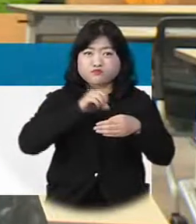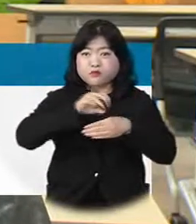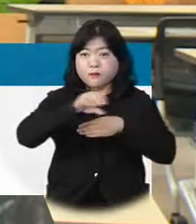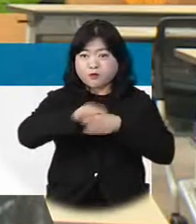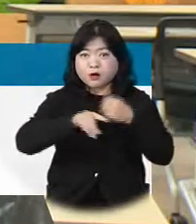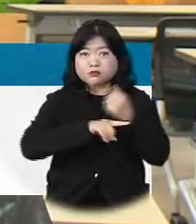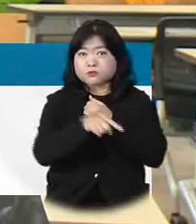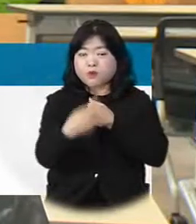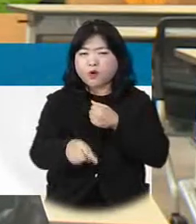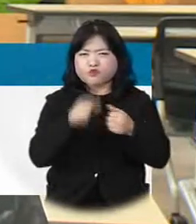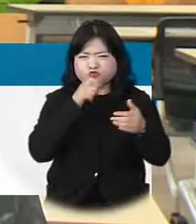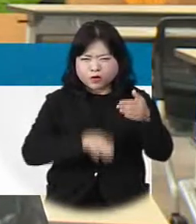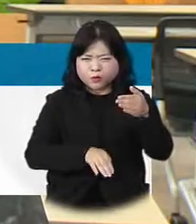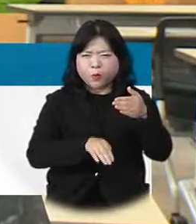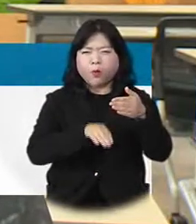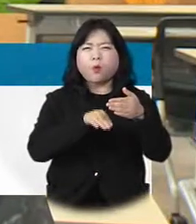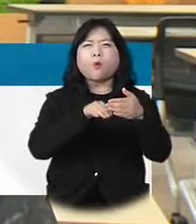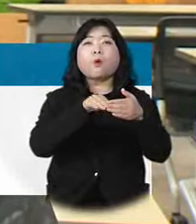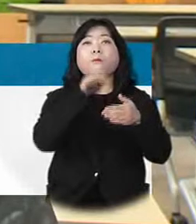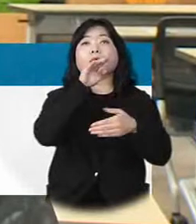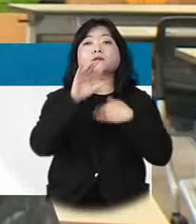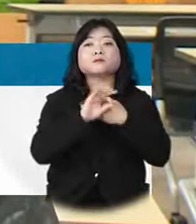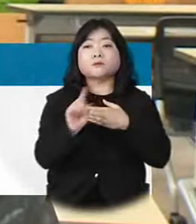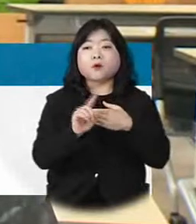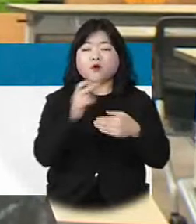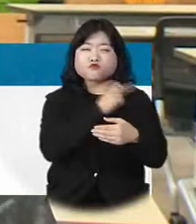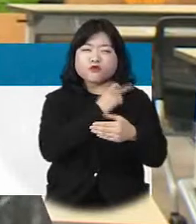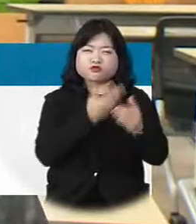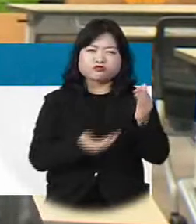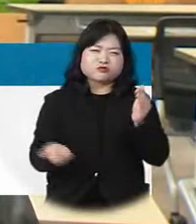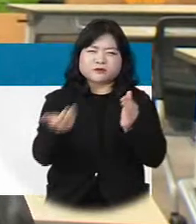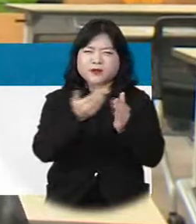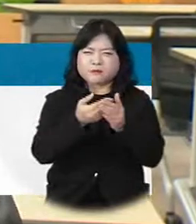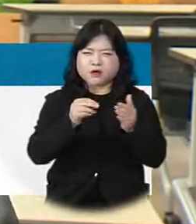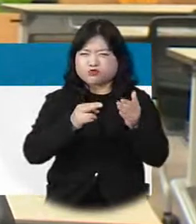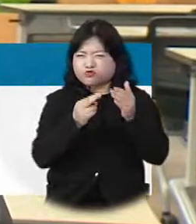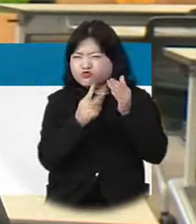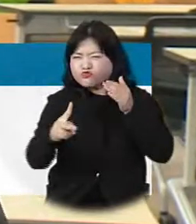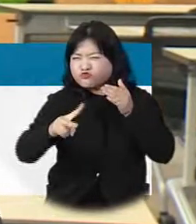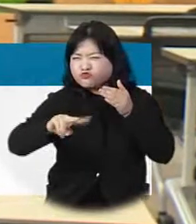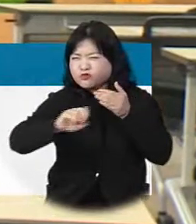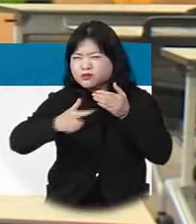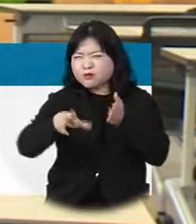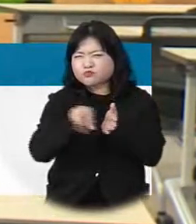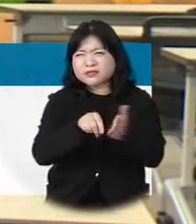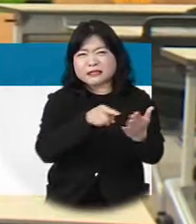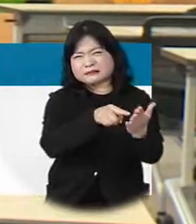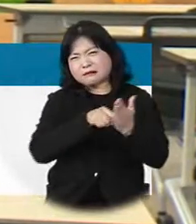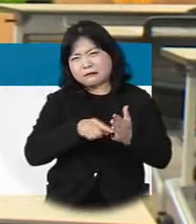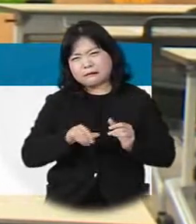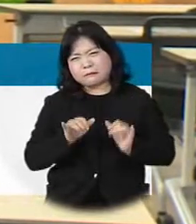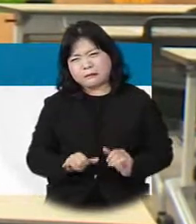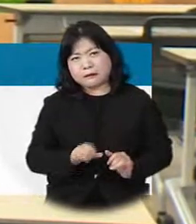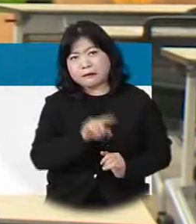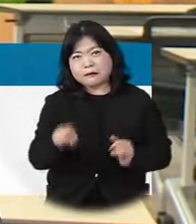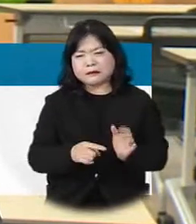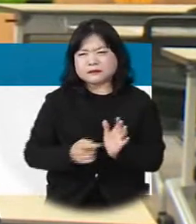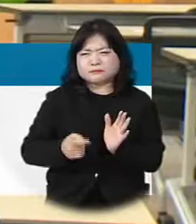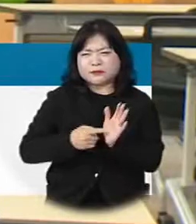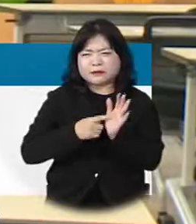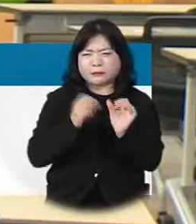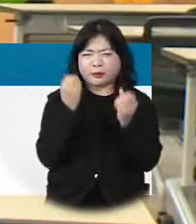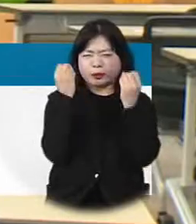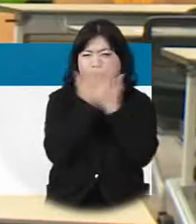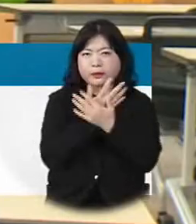이유는 수위가 점점 높아질수록 영주댐의 누수 등의 문제가 드러날 것이기 때문에 지금 급하게